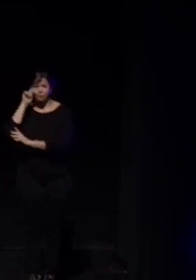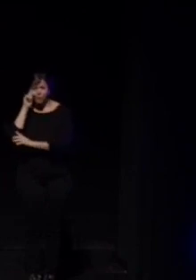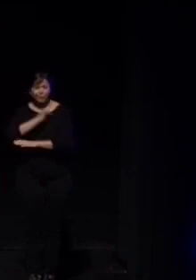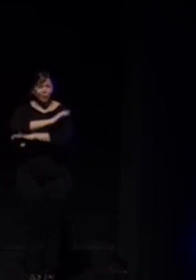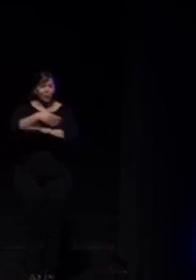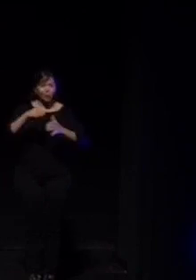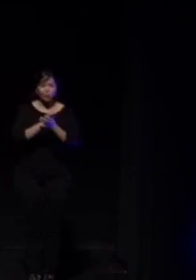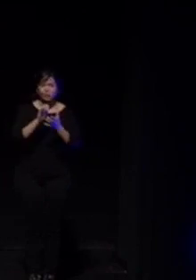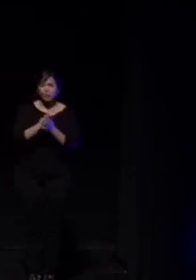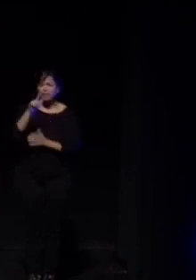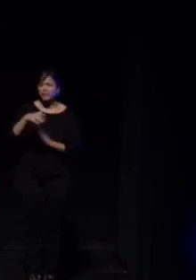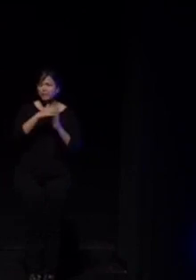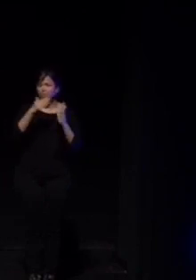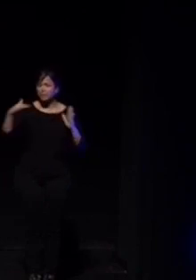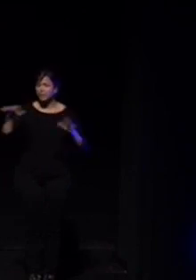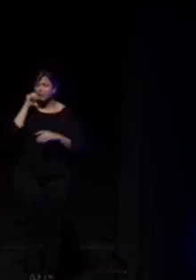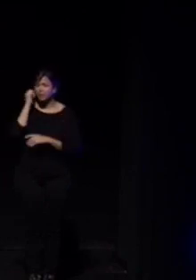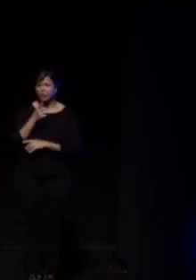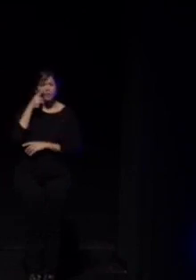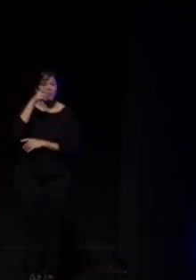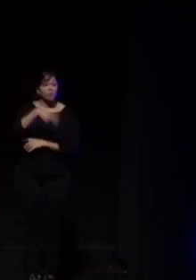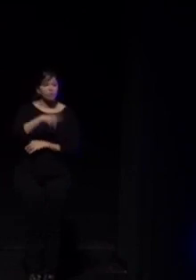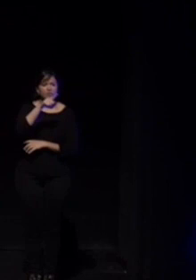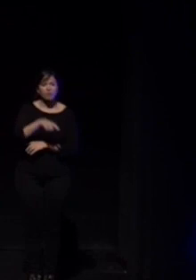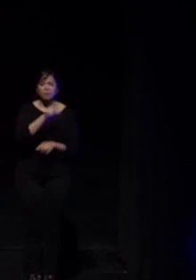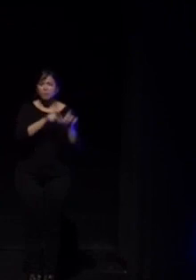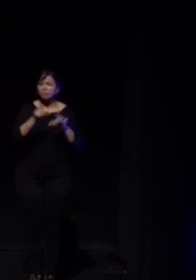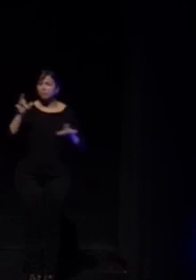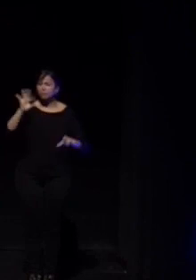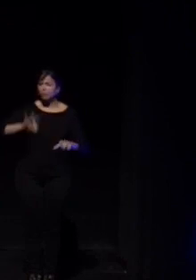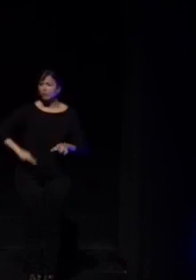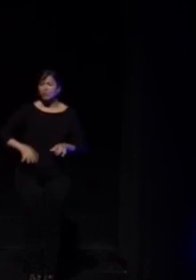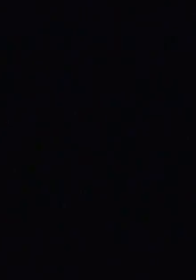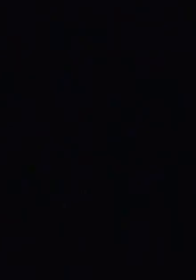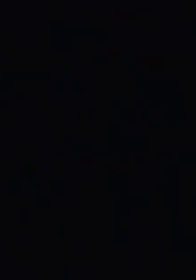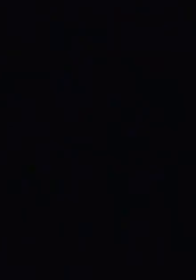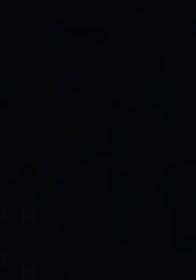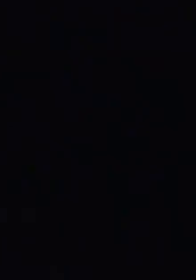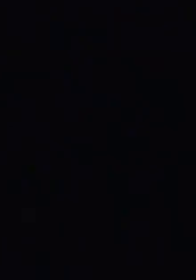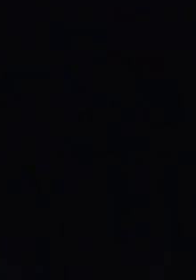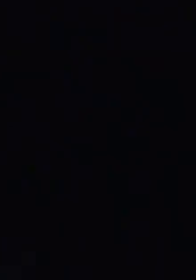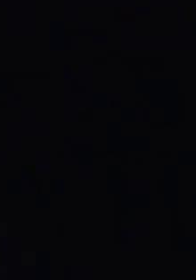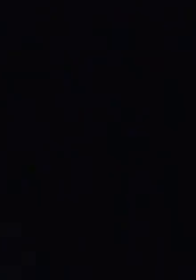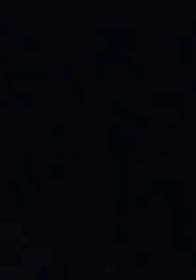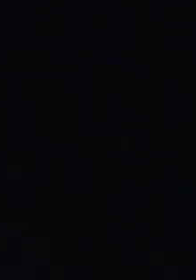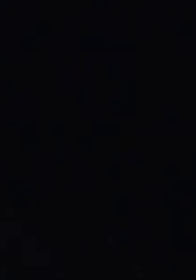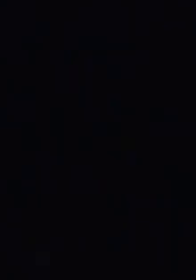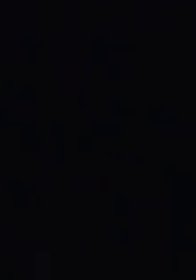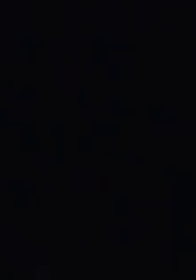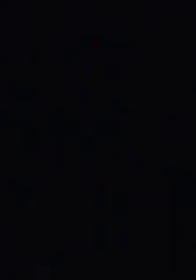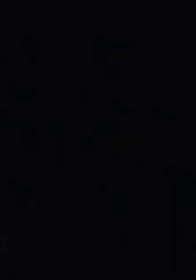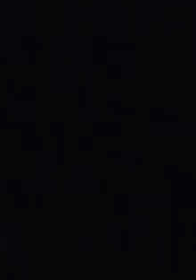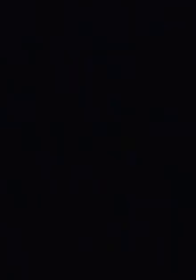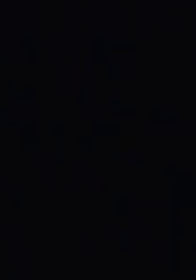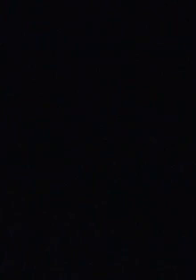i Pirineu de Girona. Un reconeixement als professionals que serveixen d'exemple i que són un referent per la seva vocació, per la cultura